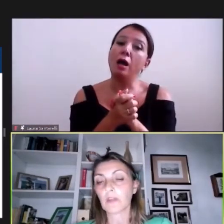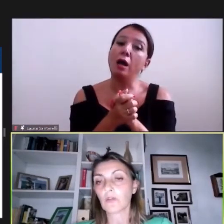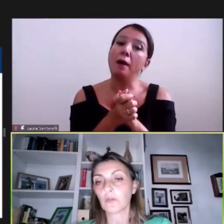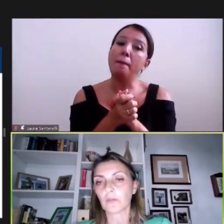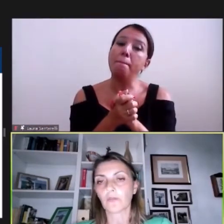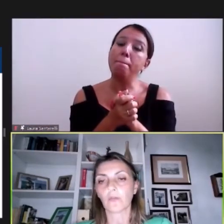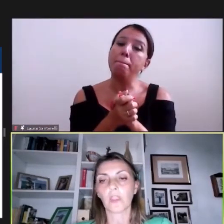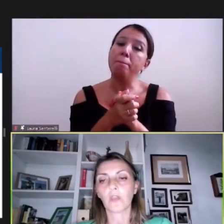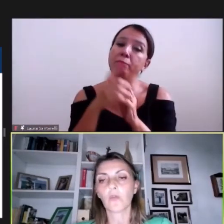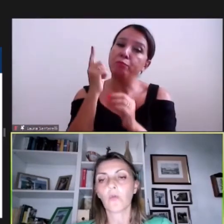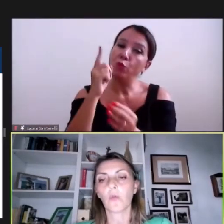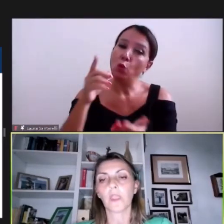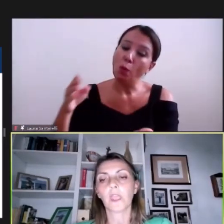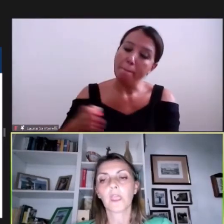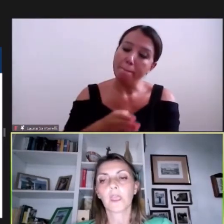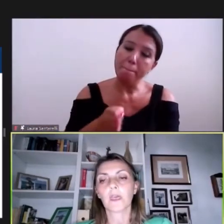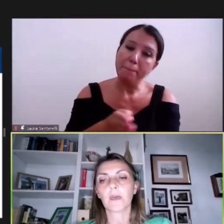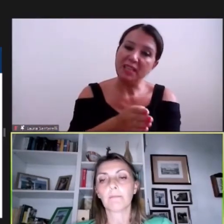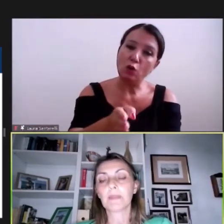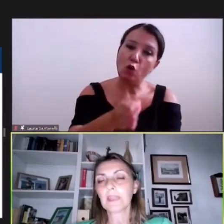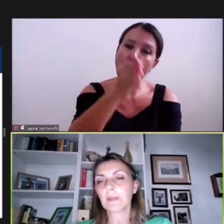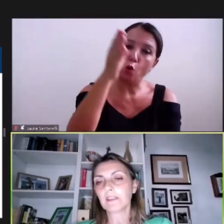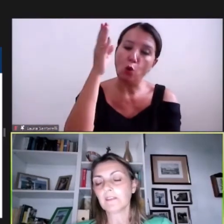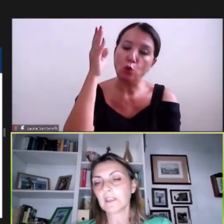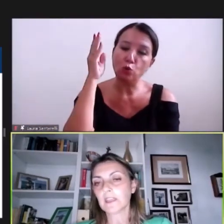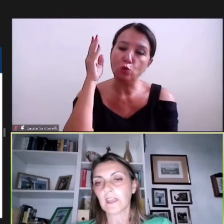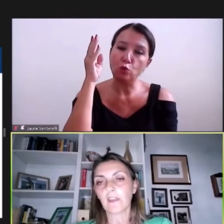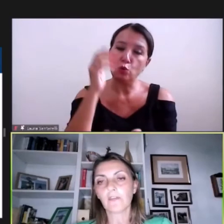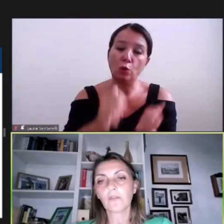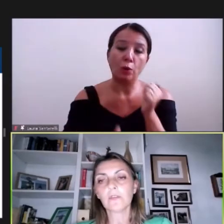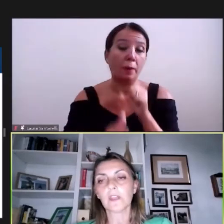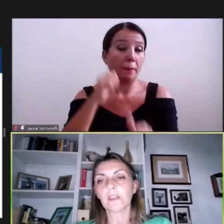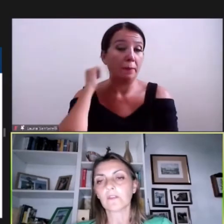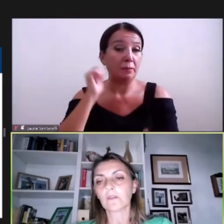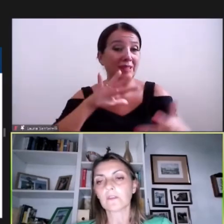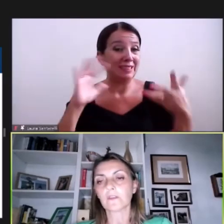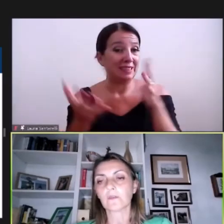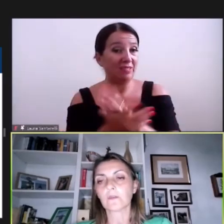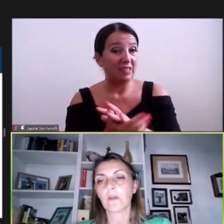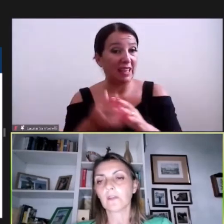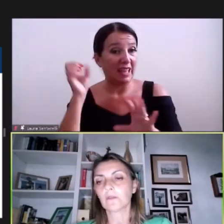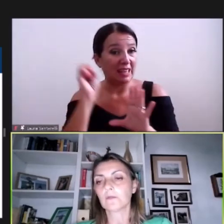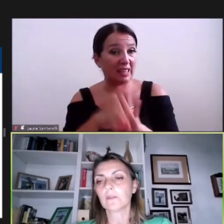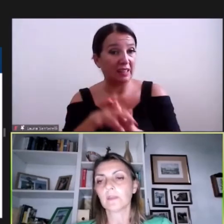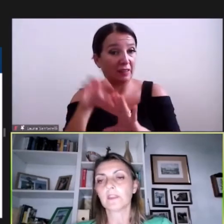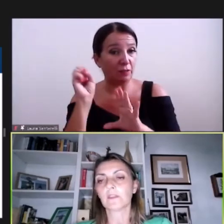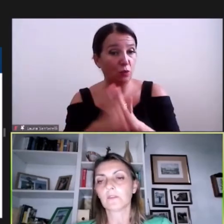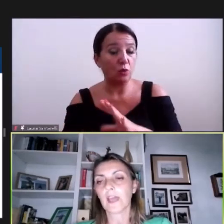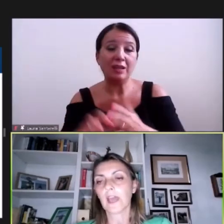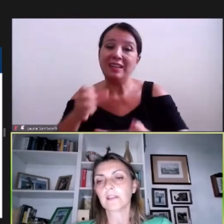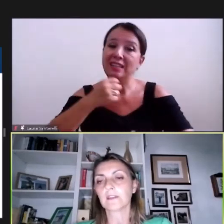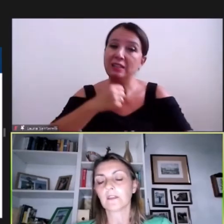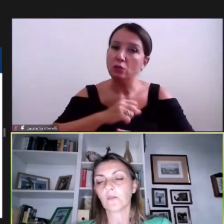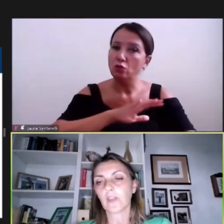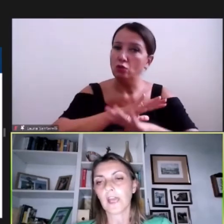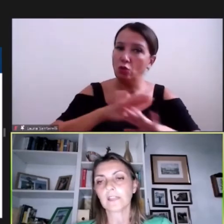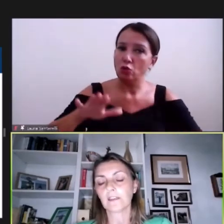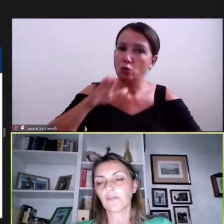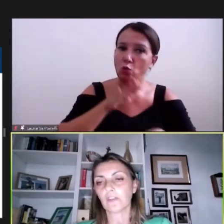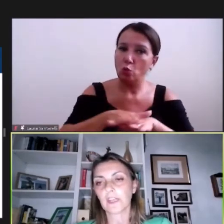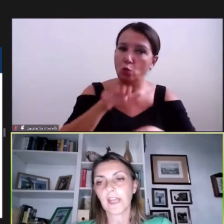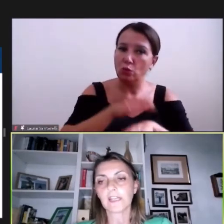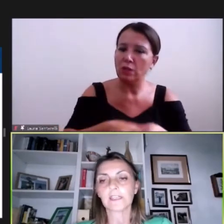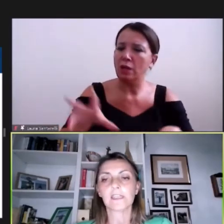un percorso in cui prima di diventare rifiuti le risorse sono assolutamente usate,